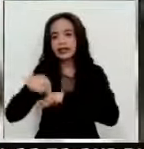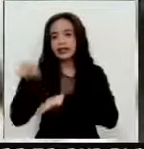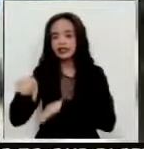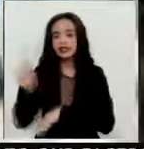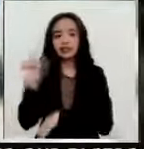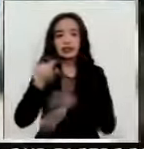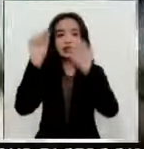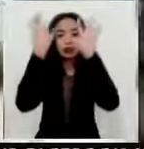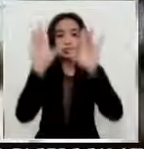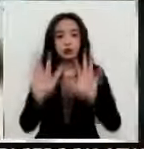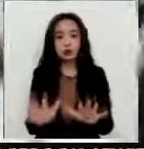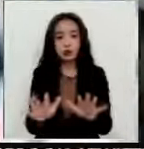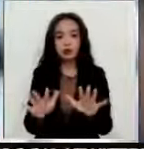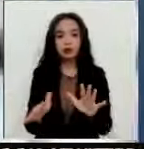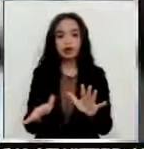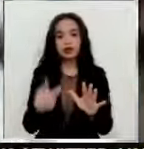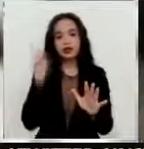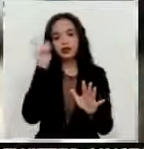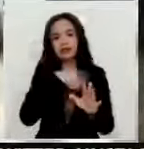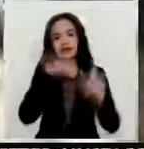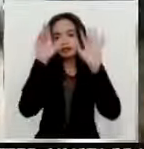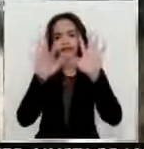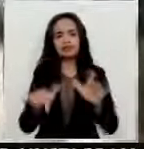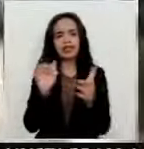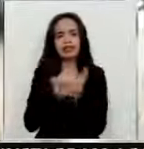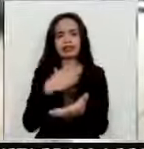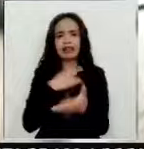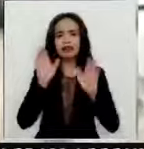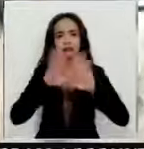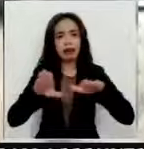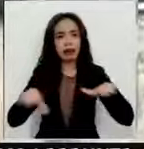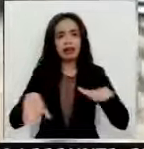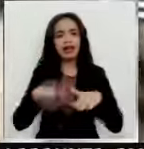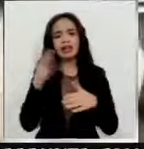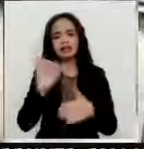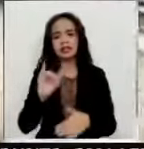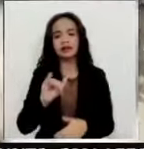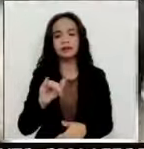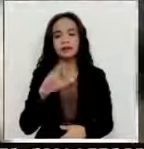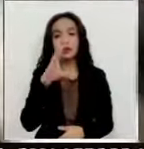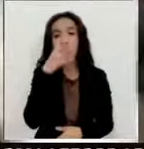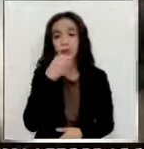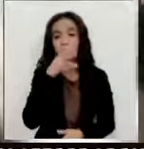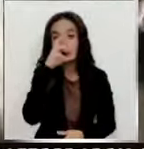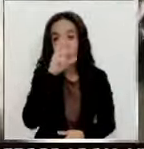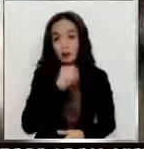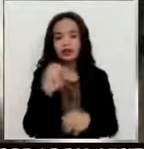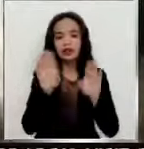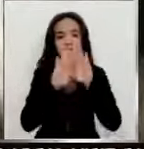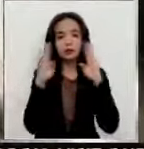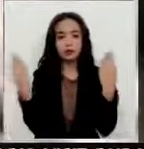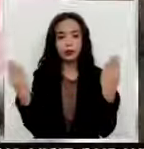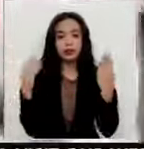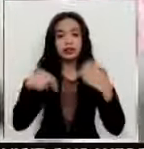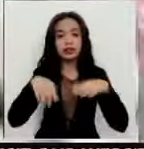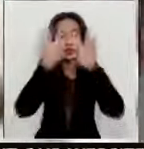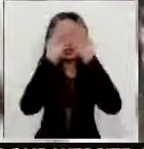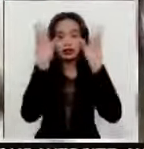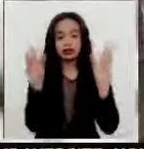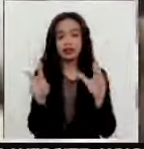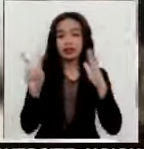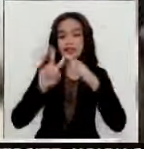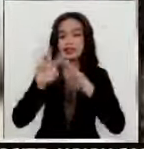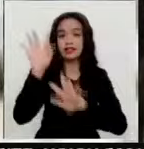na gustong-gusto nga ng mga bata at mga may edad na rin, Mel. Bukas nga itong Christmas Village at artificial snow